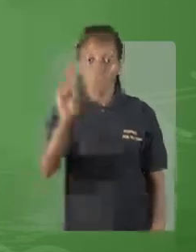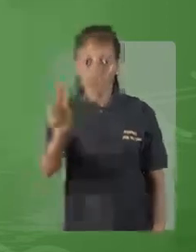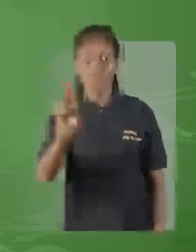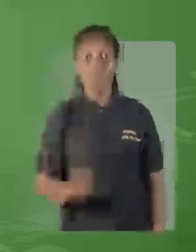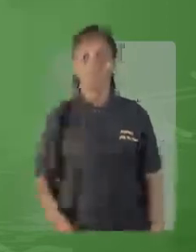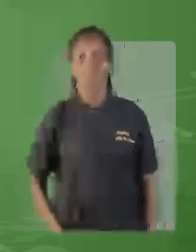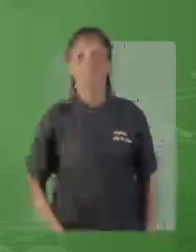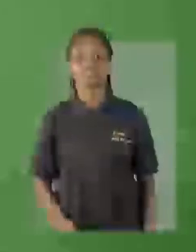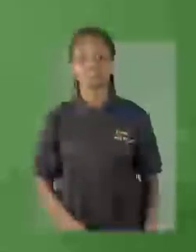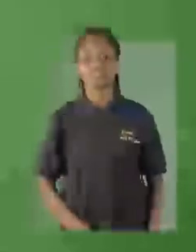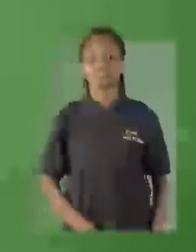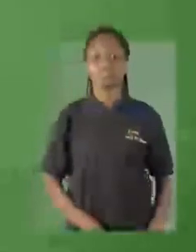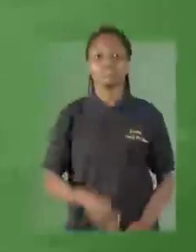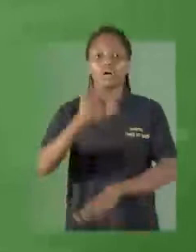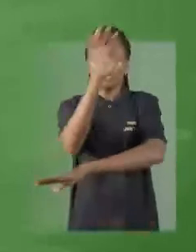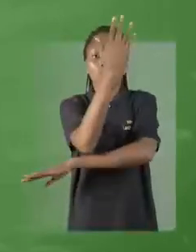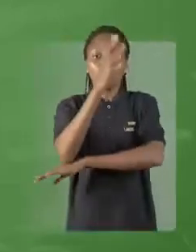Qu'est-ce qu'une réserve forestière?